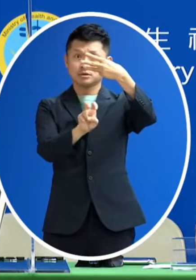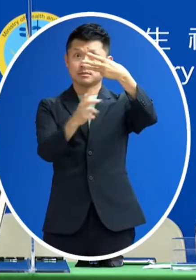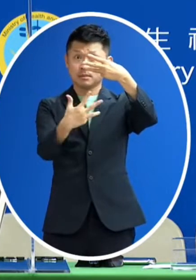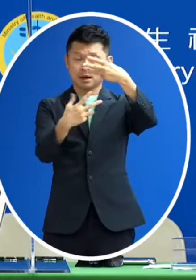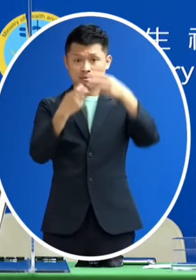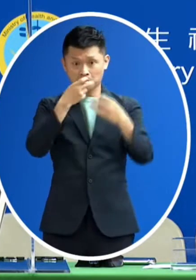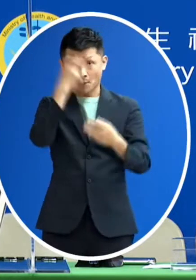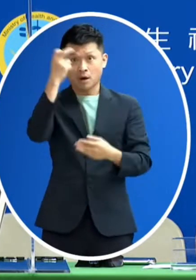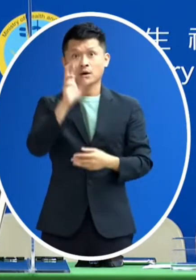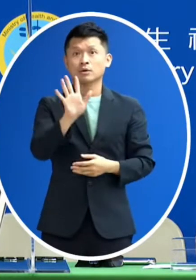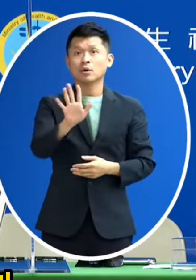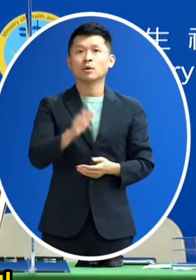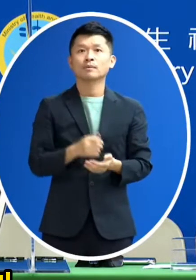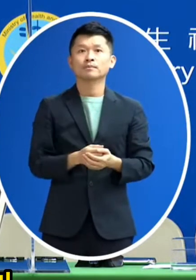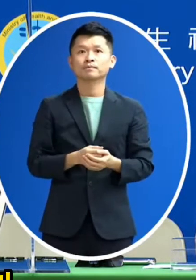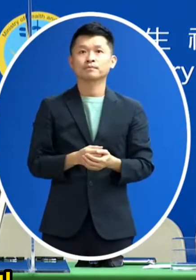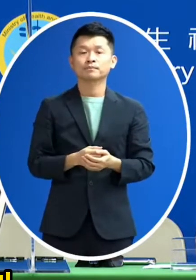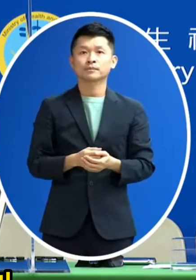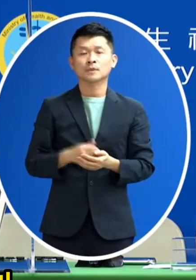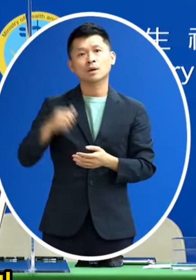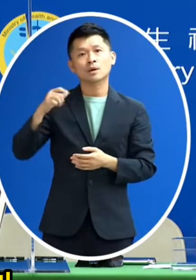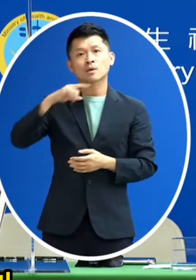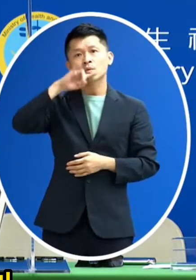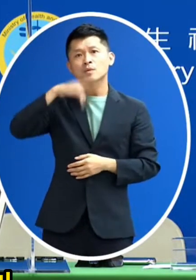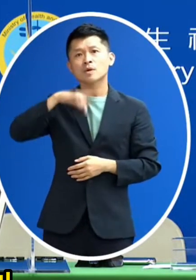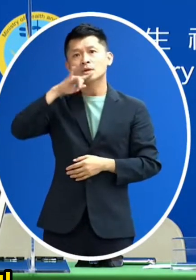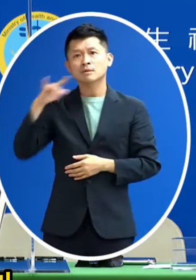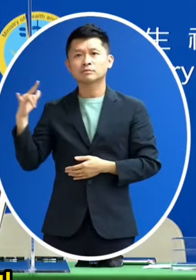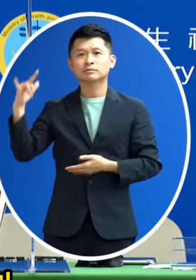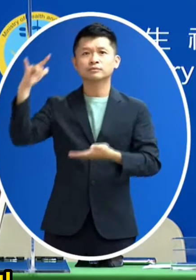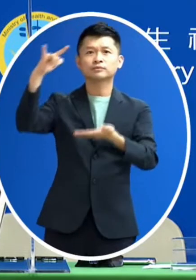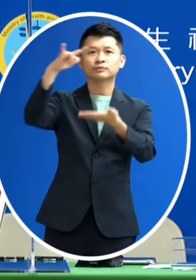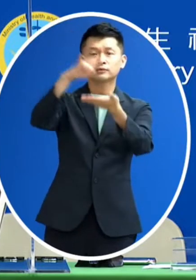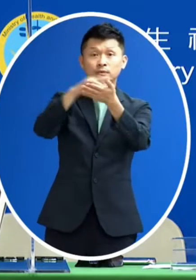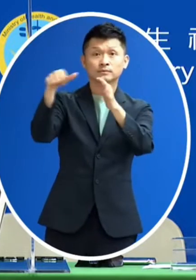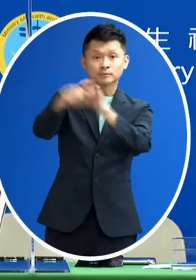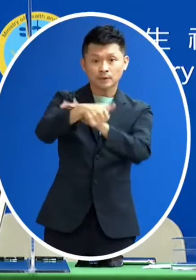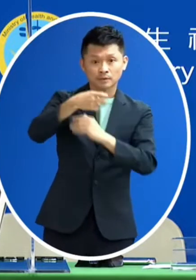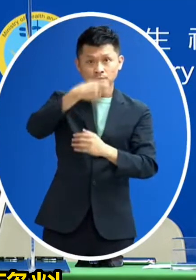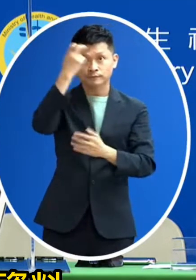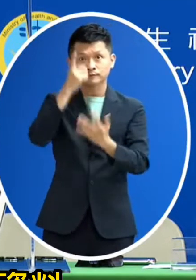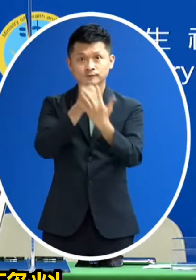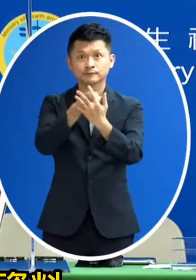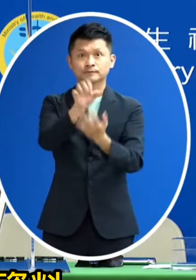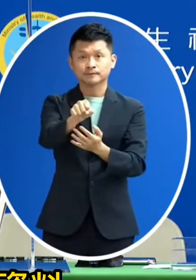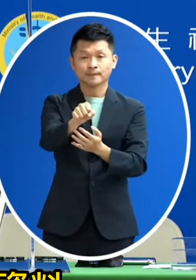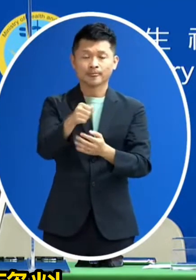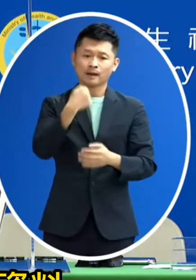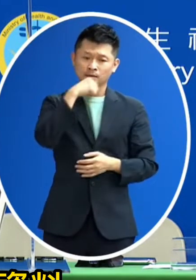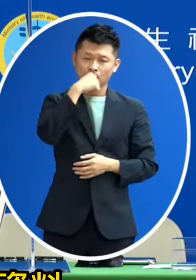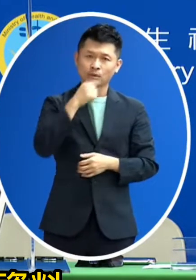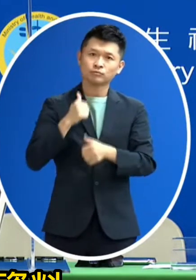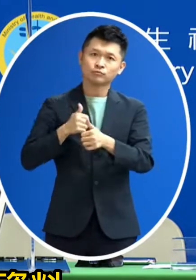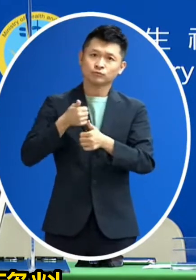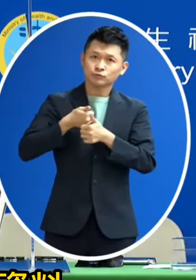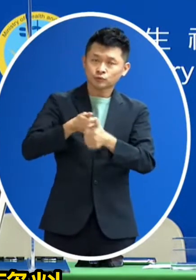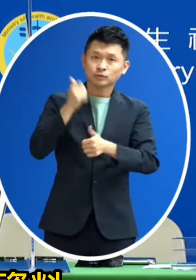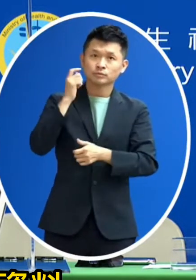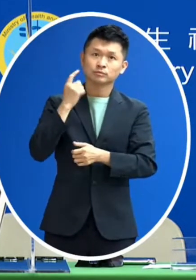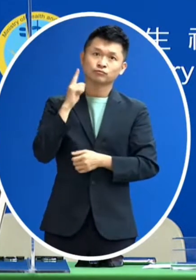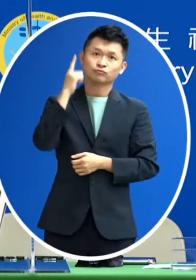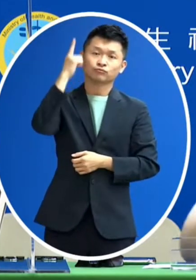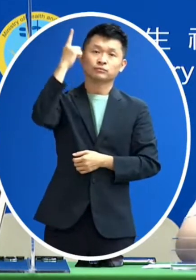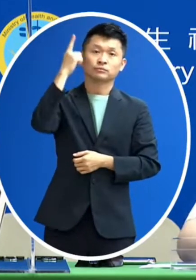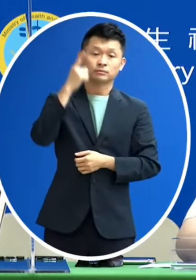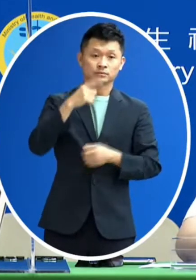检出而且那时候是从一个越南境外入的个案所验到。在我们台湾的话，我们回溯我们先前的一些定序的资